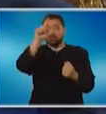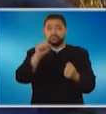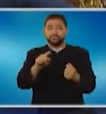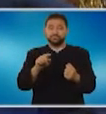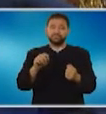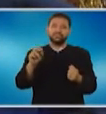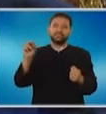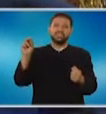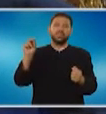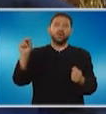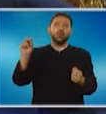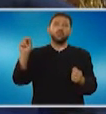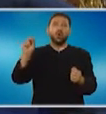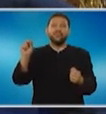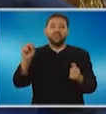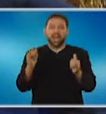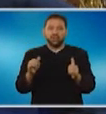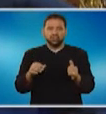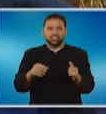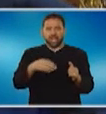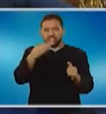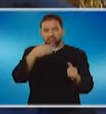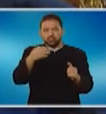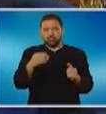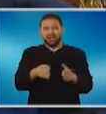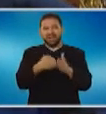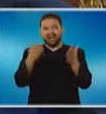Proverbele acestea se referă la carte în sensul de învățătură.